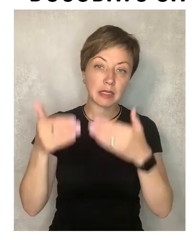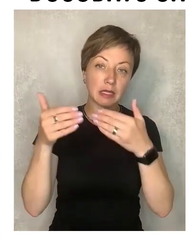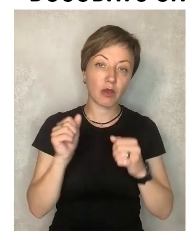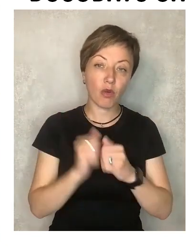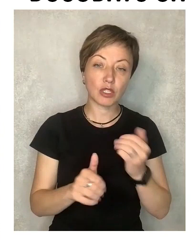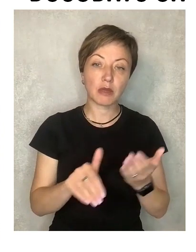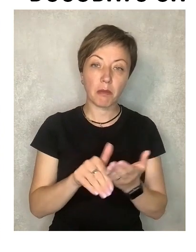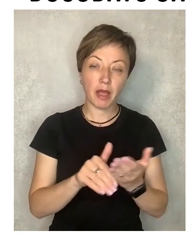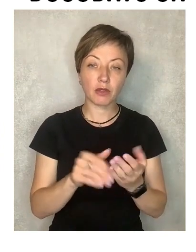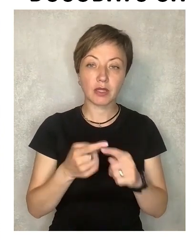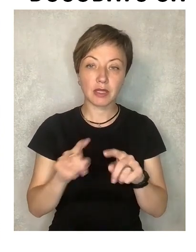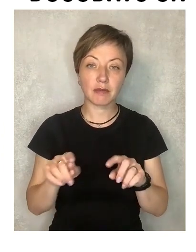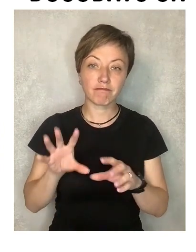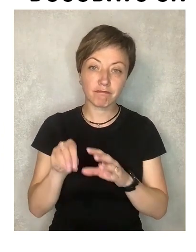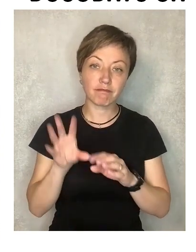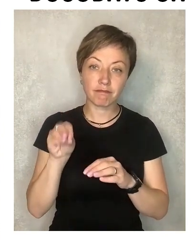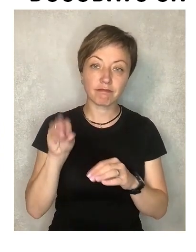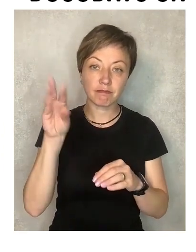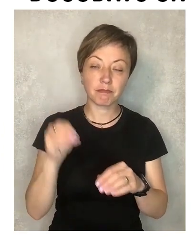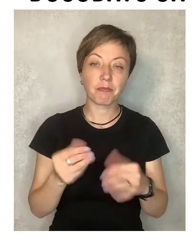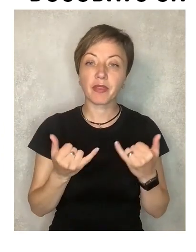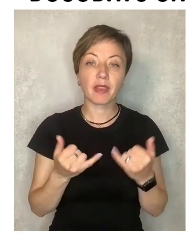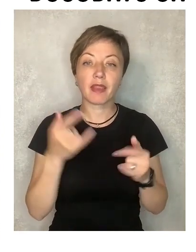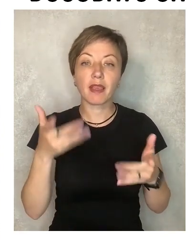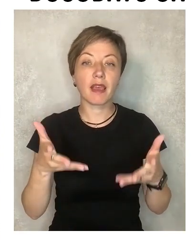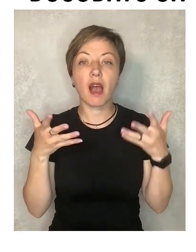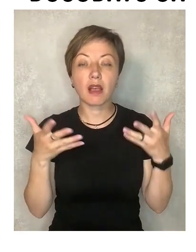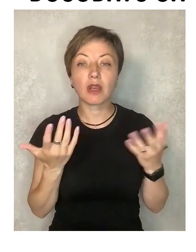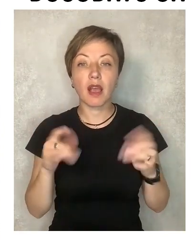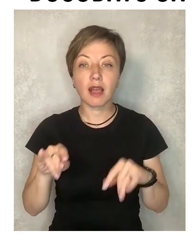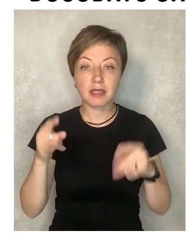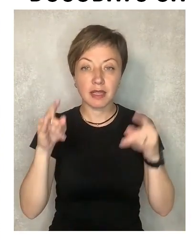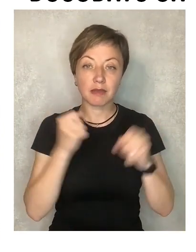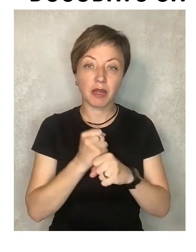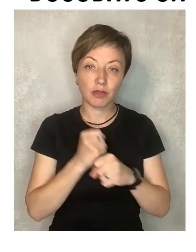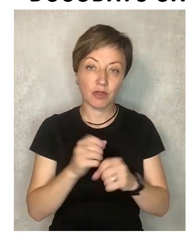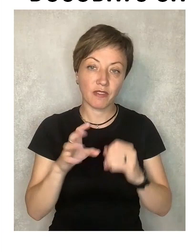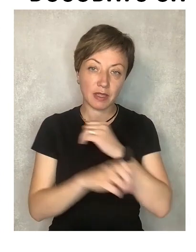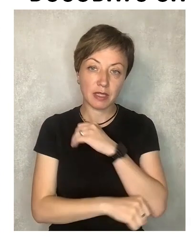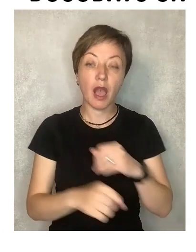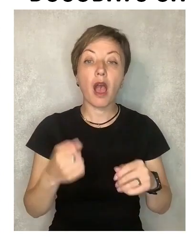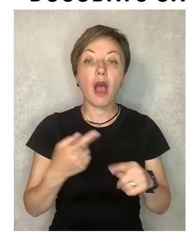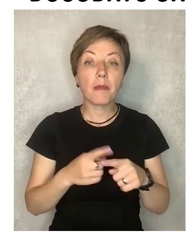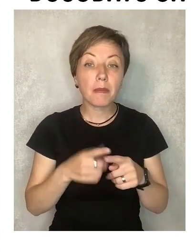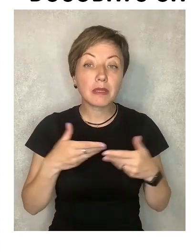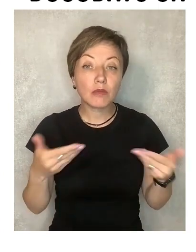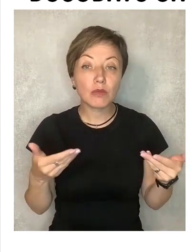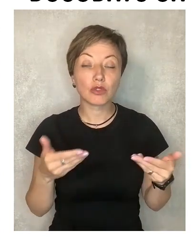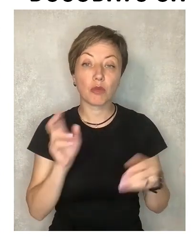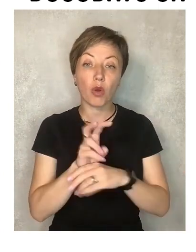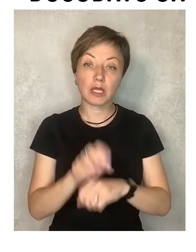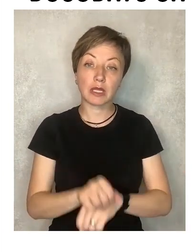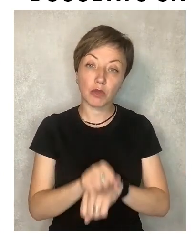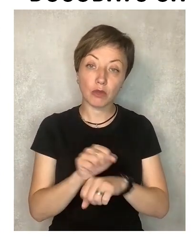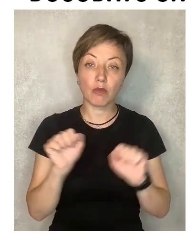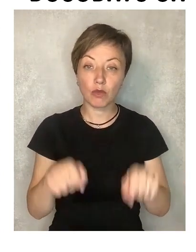цією цеглинкою. І насправді не ясно, яка цеглинка в цій стіні спрацює в кінці кінців. Тобто ми не можемо ходити на протест, але можемо